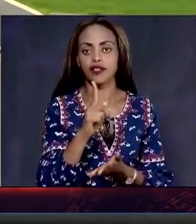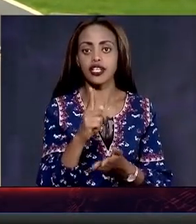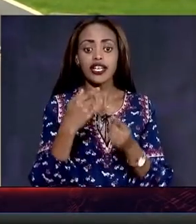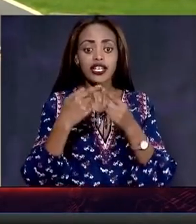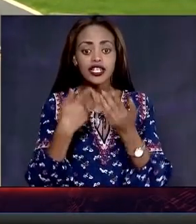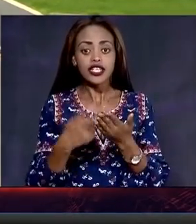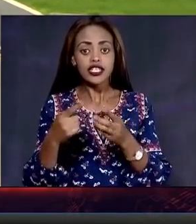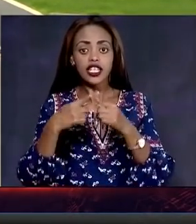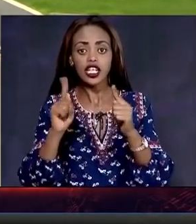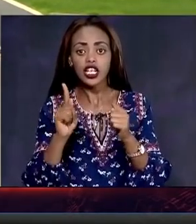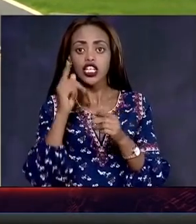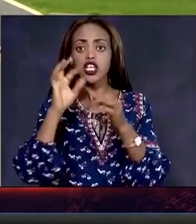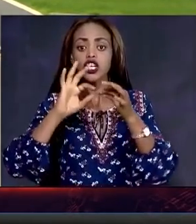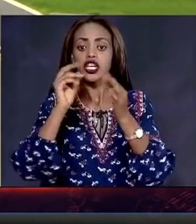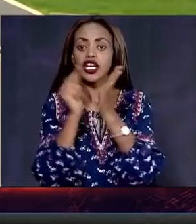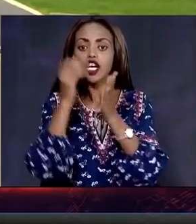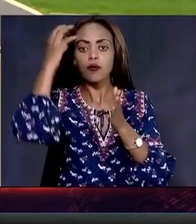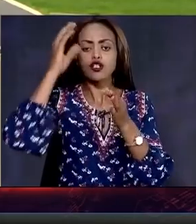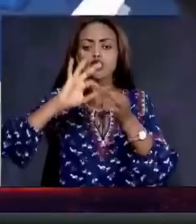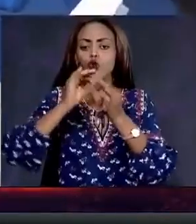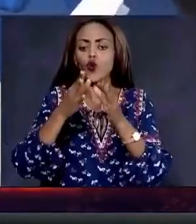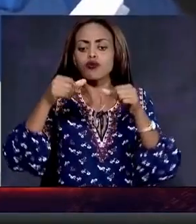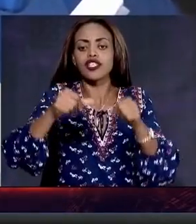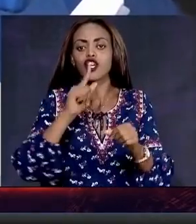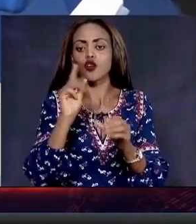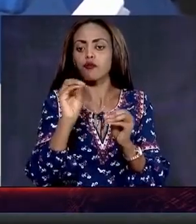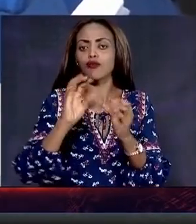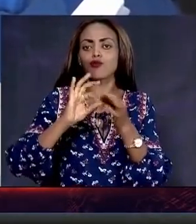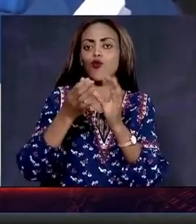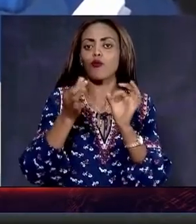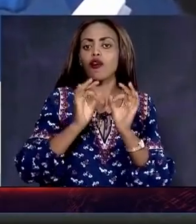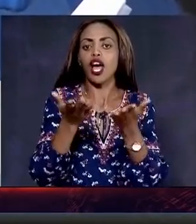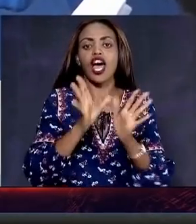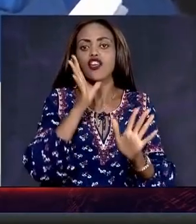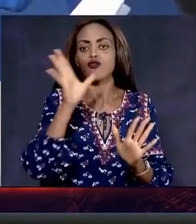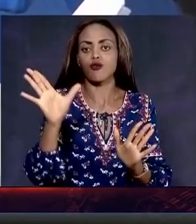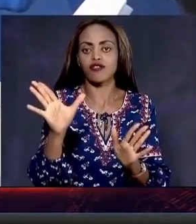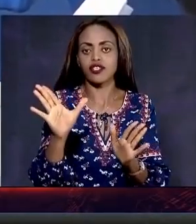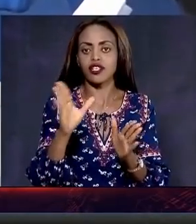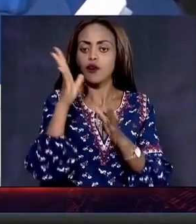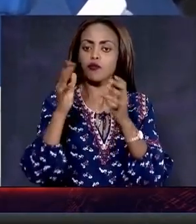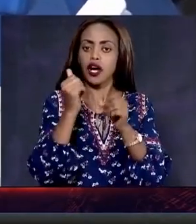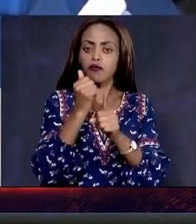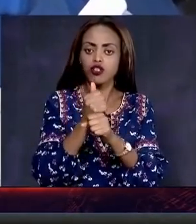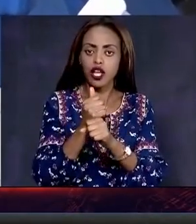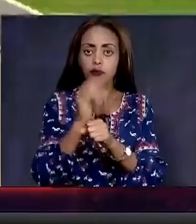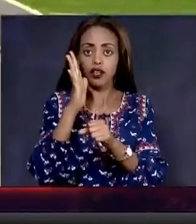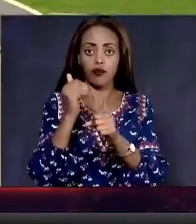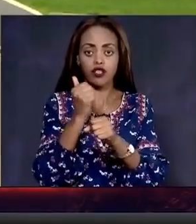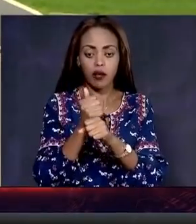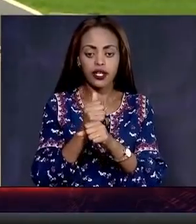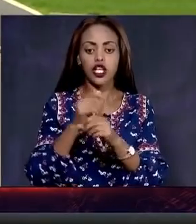قن حقا منغستي قن تترقم زحادر اي منم ترقم ایلیان آردی به بحث مشتعمتو مریچ ای که ادی